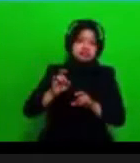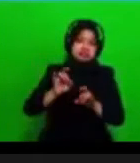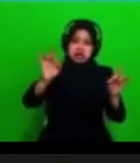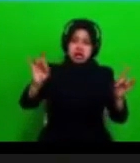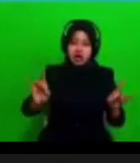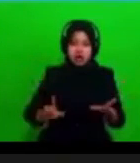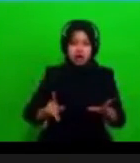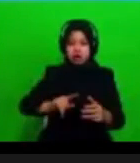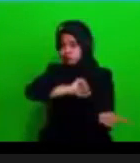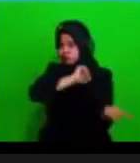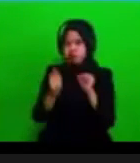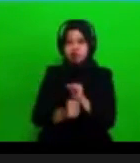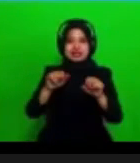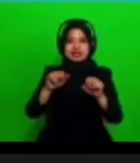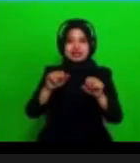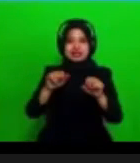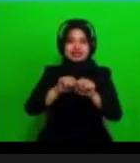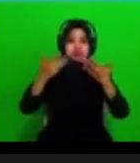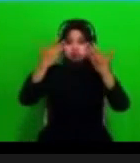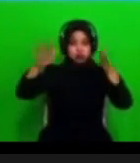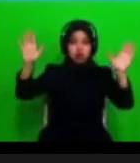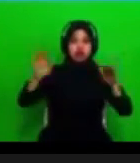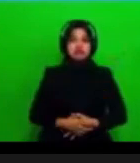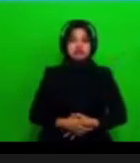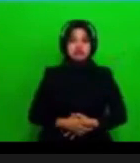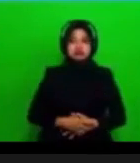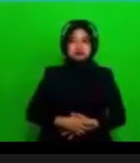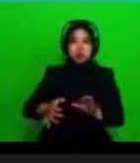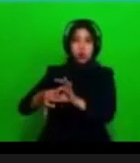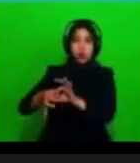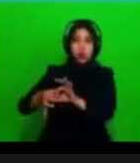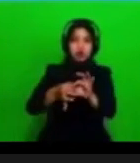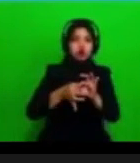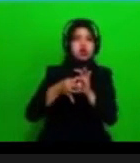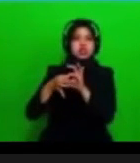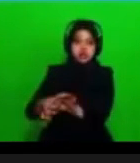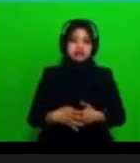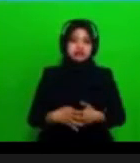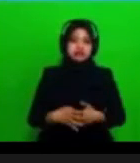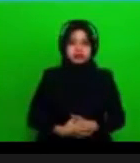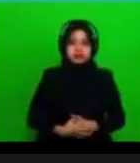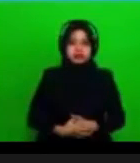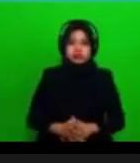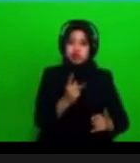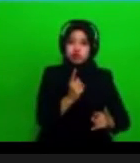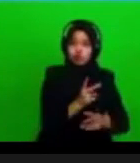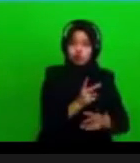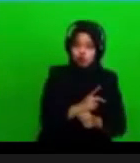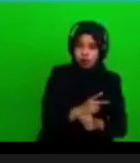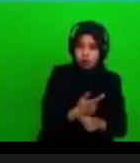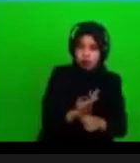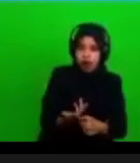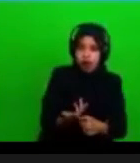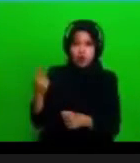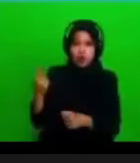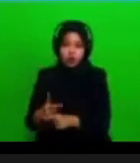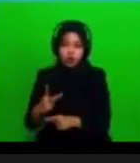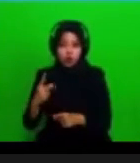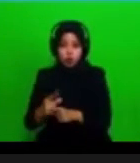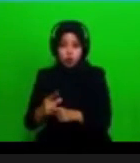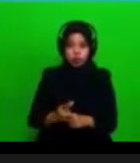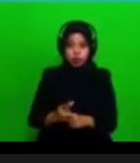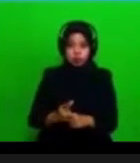dan sebagainya, itu kita rubah menjadi sistem terbuka. Kolaborasi. Kemudian guru. Guru